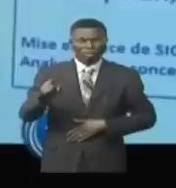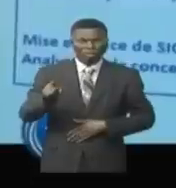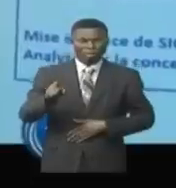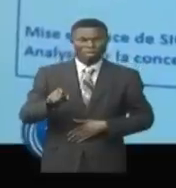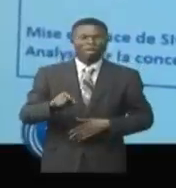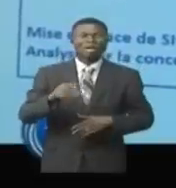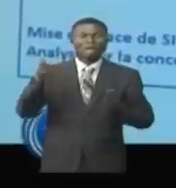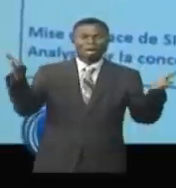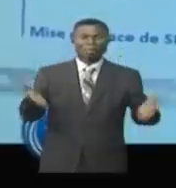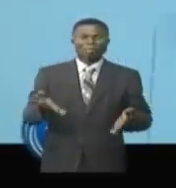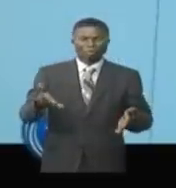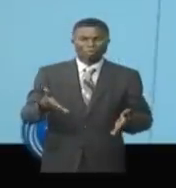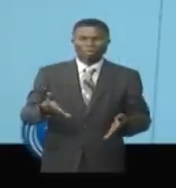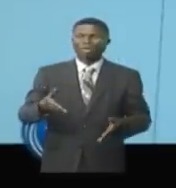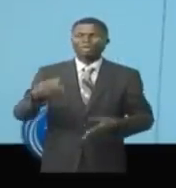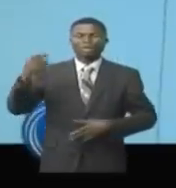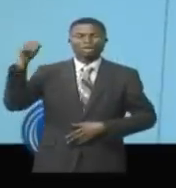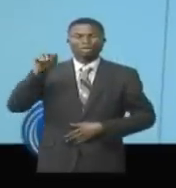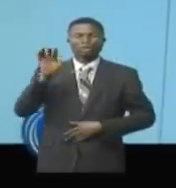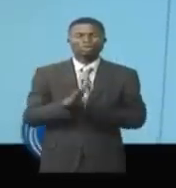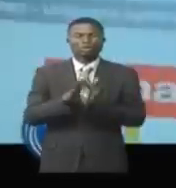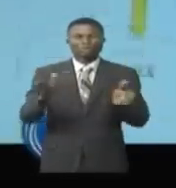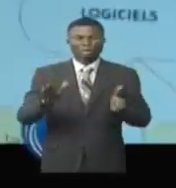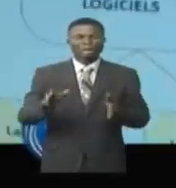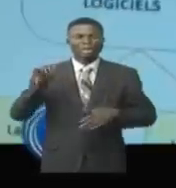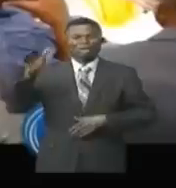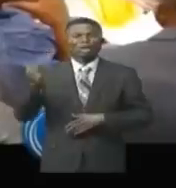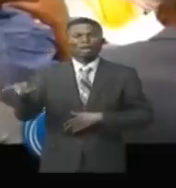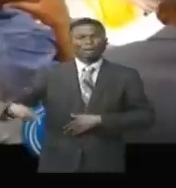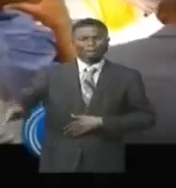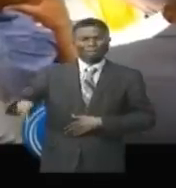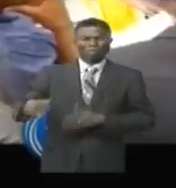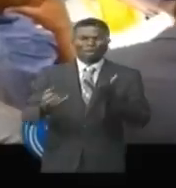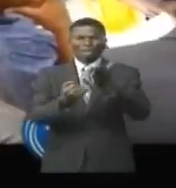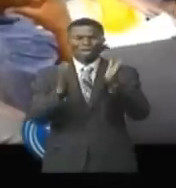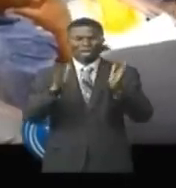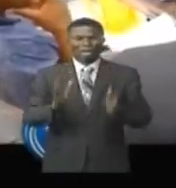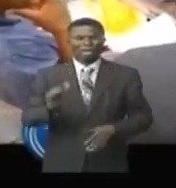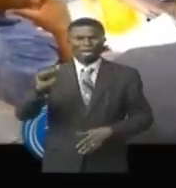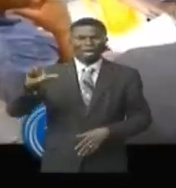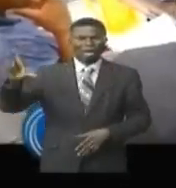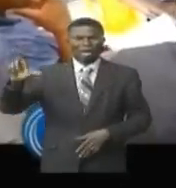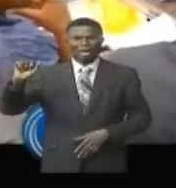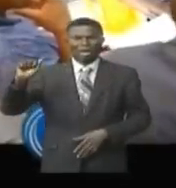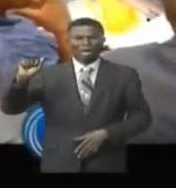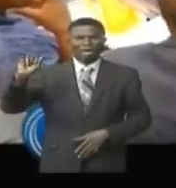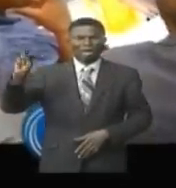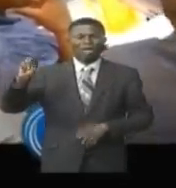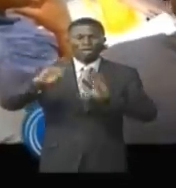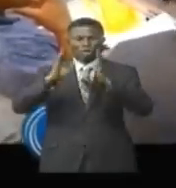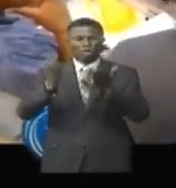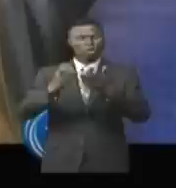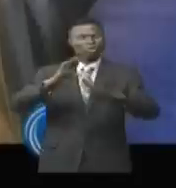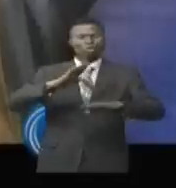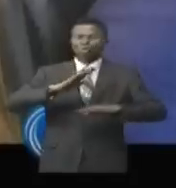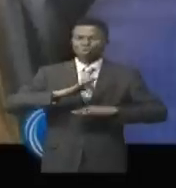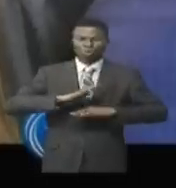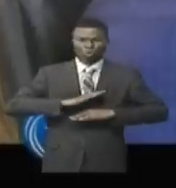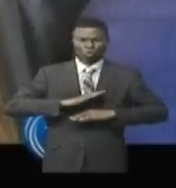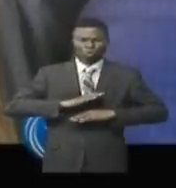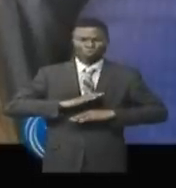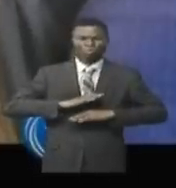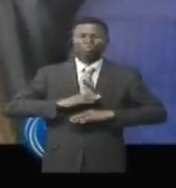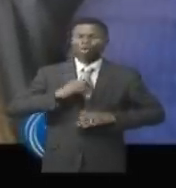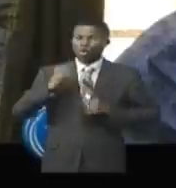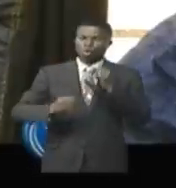présence du DG à Mouipou et du directeur provincial, l'ingénieur Alain Tchimbalanga. Ils étaient tous satisfaits de la solidité